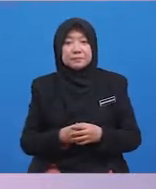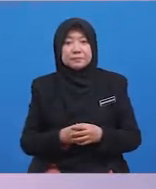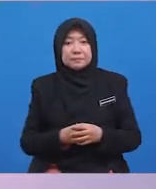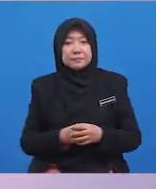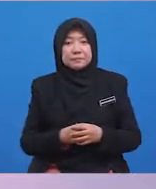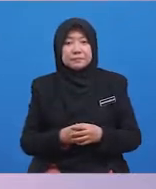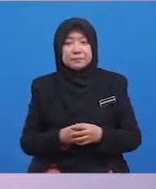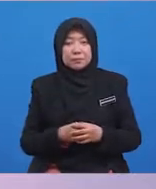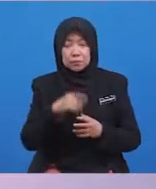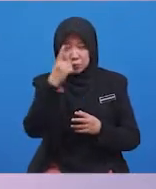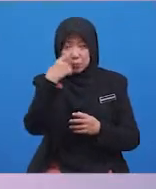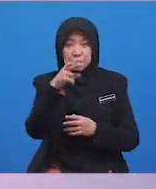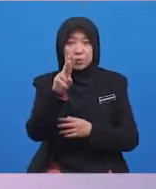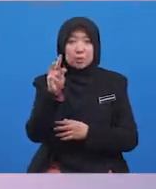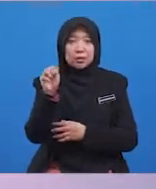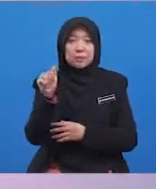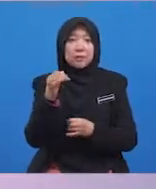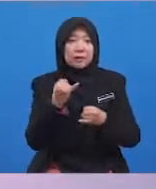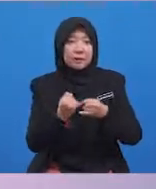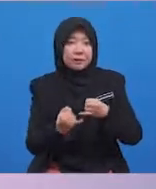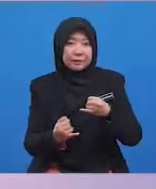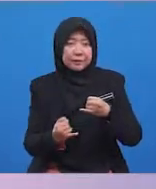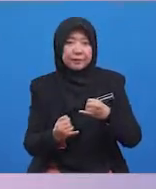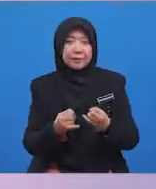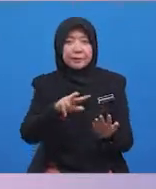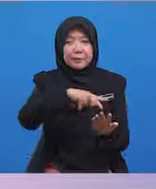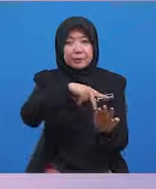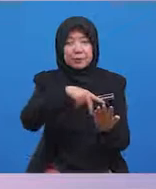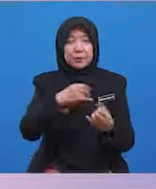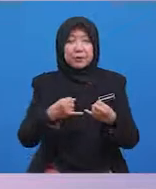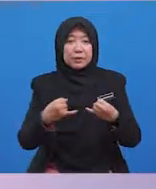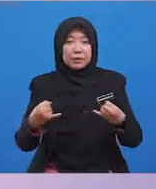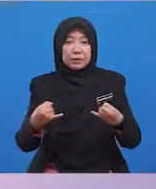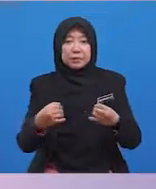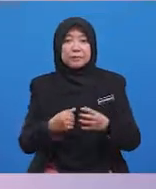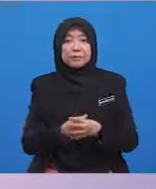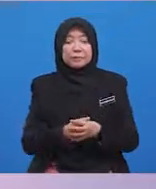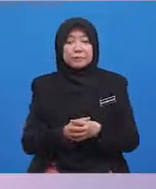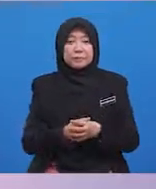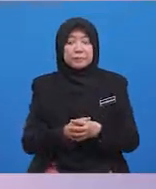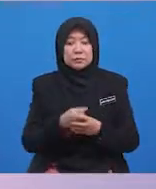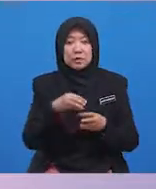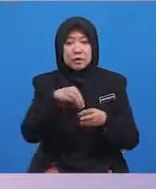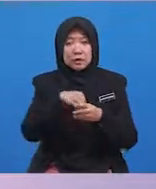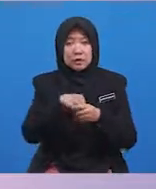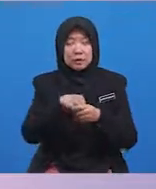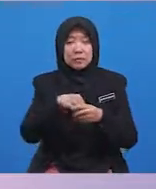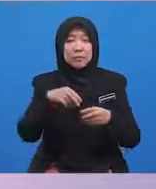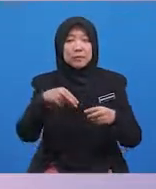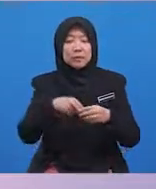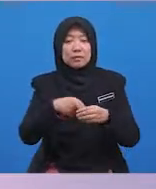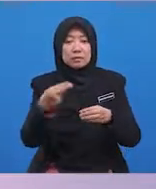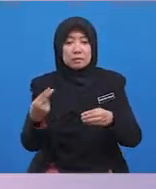Rima akhir pantun adalah terikat. Ini kerana dalam menghasilkan pantun, elemen penting yang